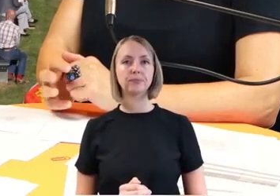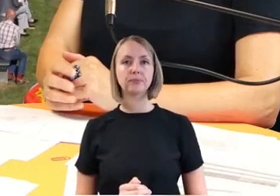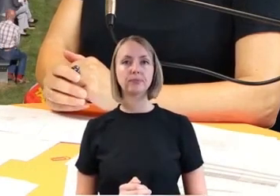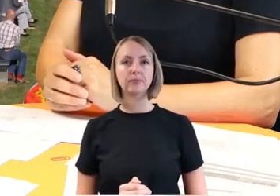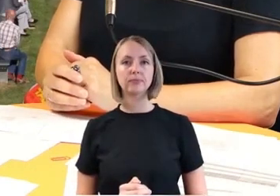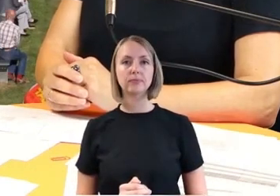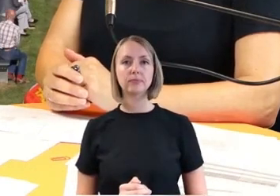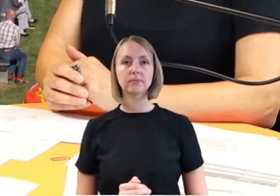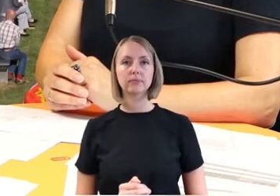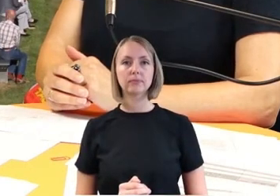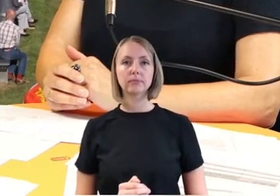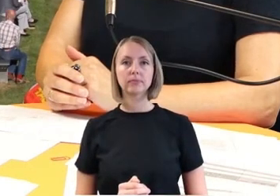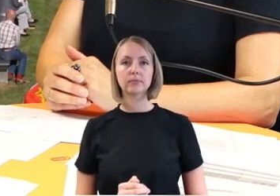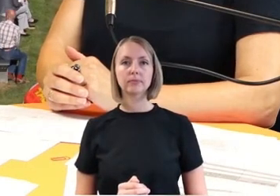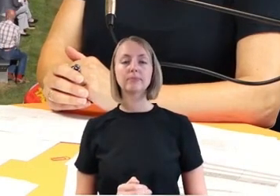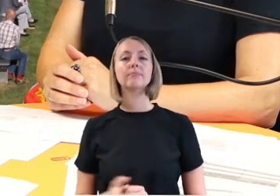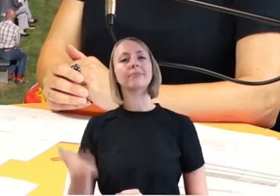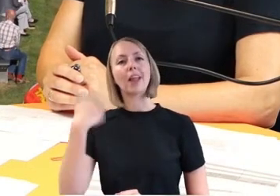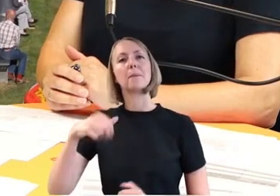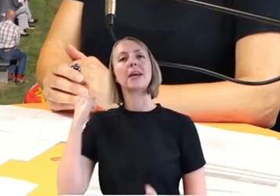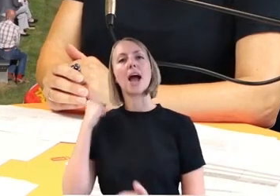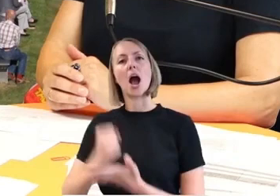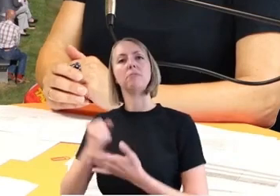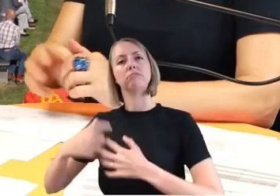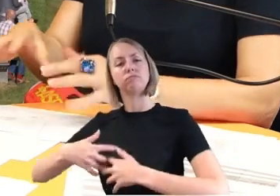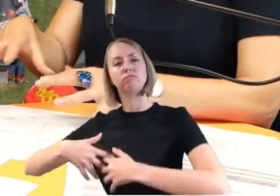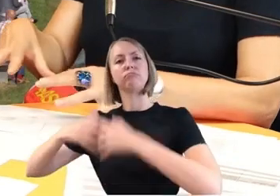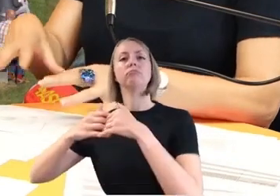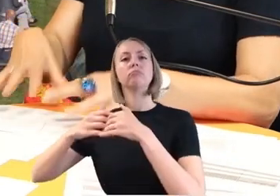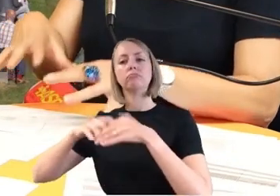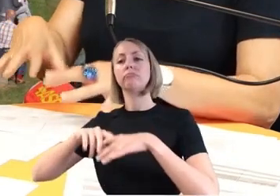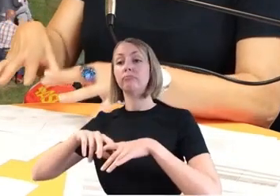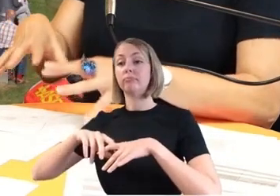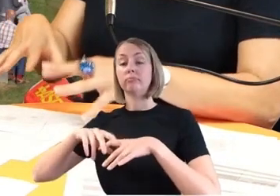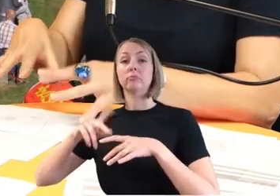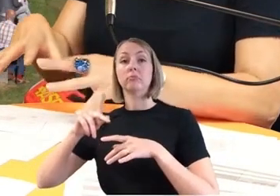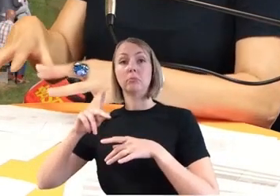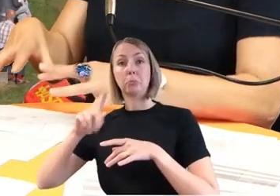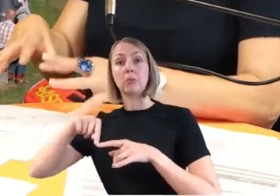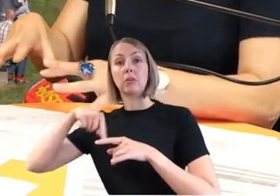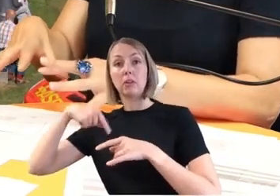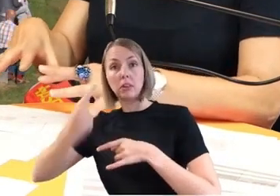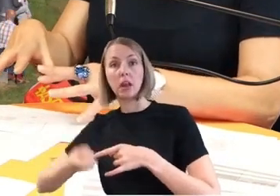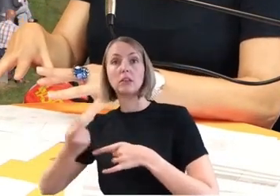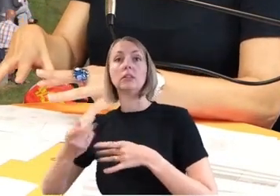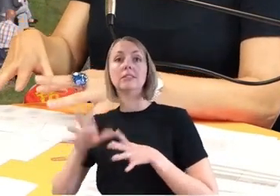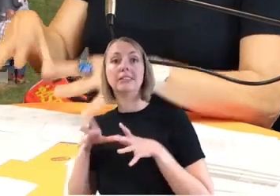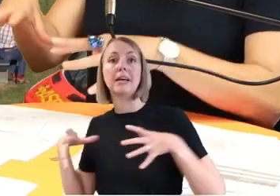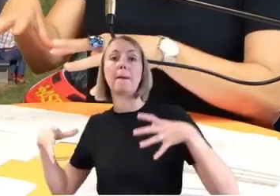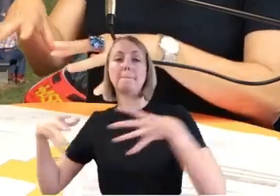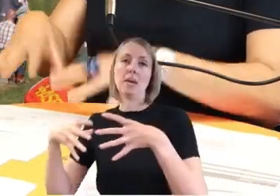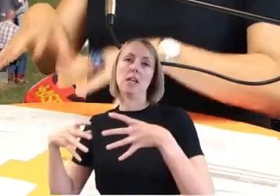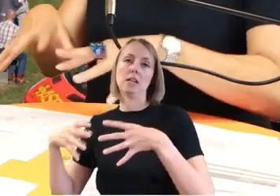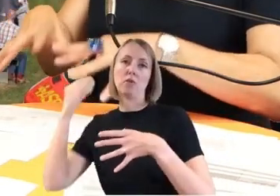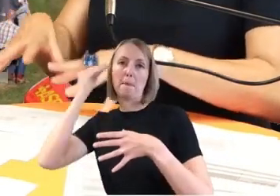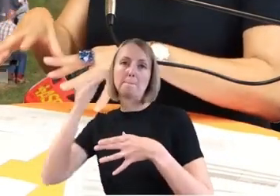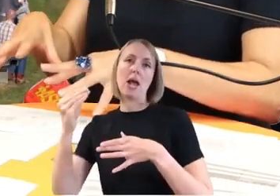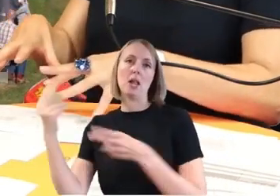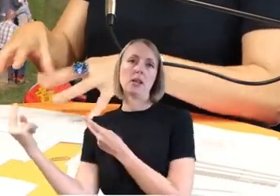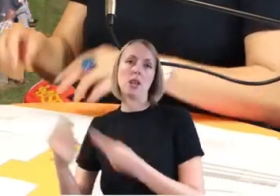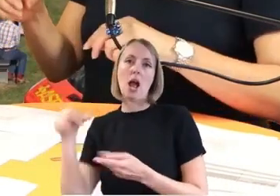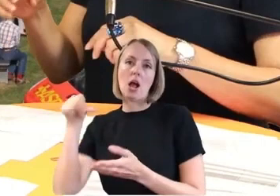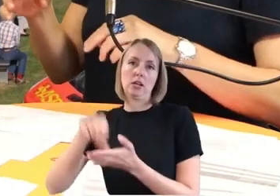errichtung des amtes dazu kam dass eben auch so ein gemeinsames metern lagezentrum von bund und ländern erforderlich